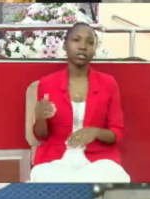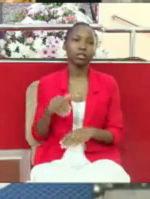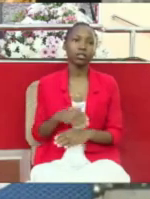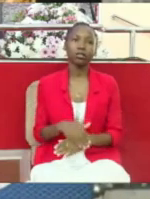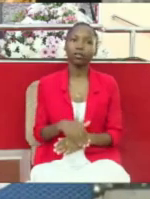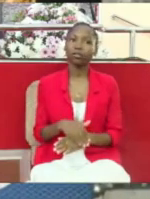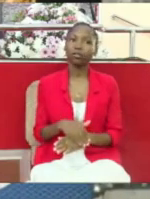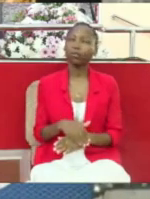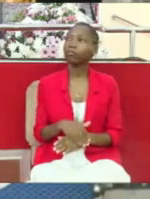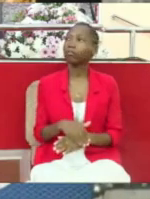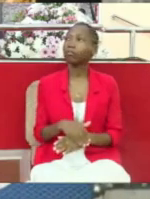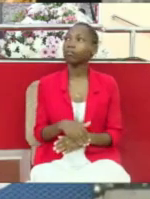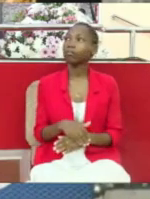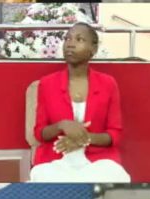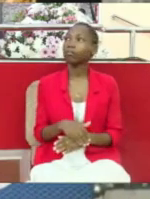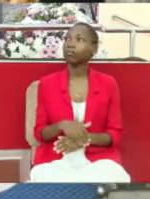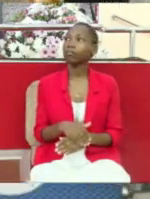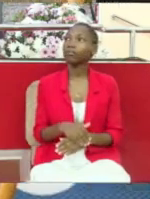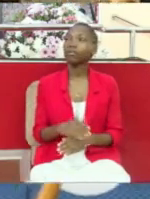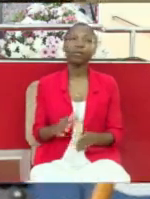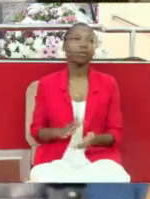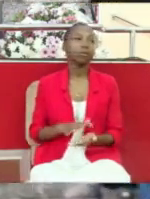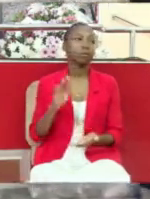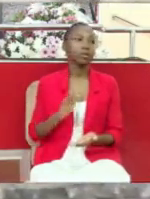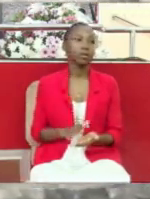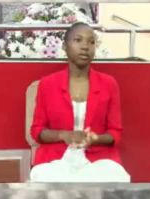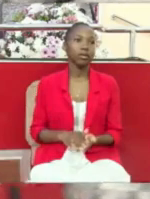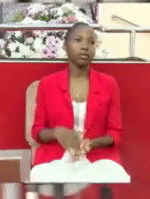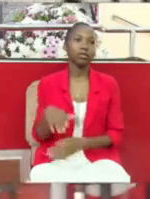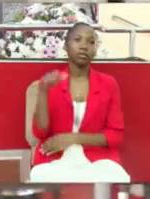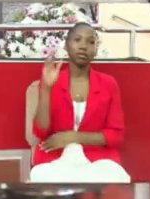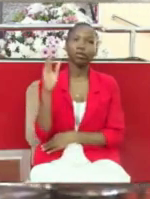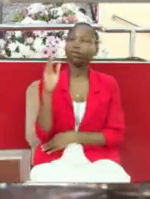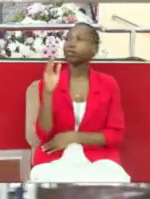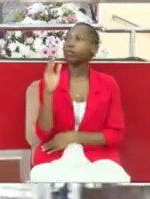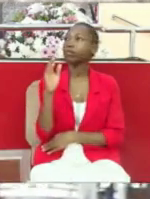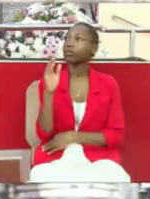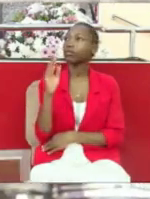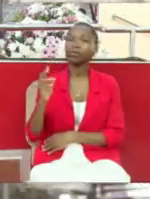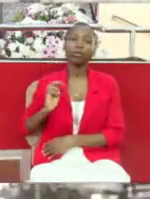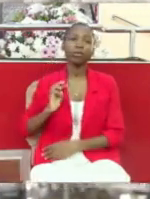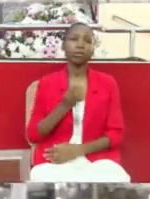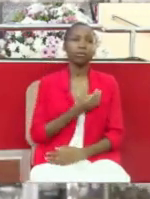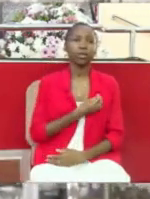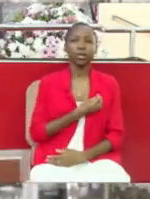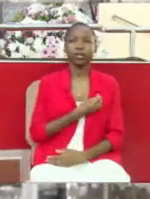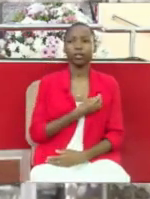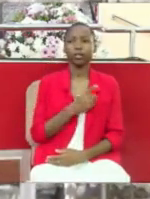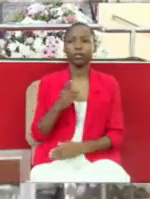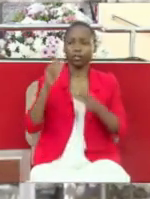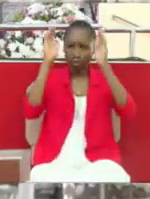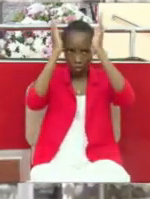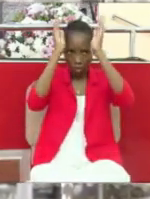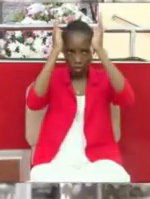Kalitulia. Bwana Yesu asifiwe. Amen. We need to be donkey so that the Lord can use us. Tunahitaji tuwe